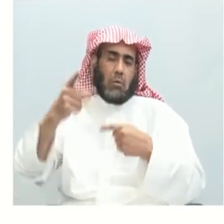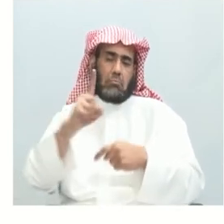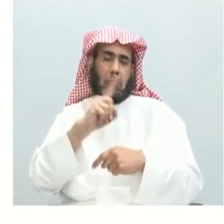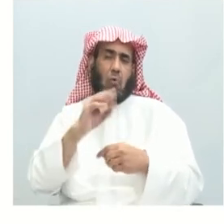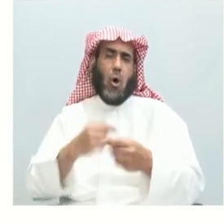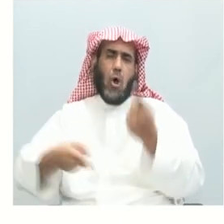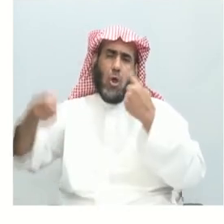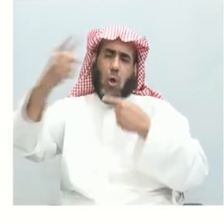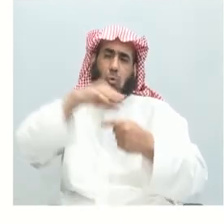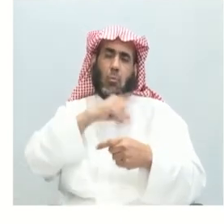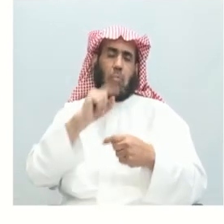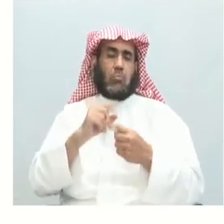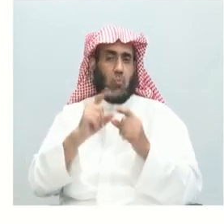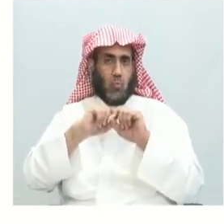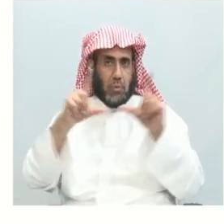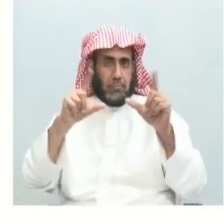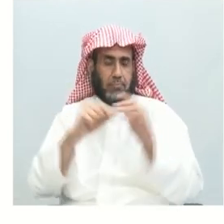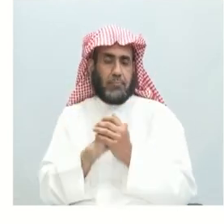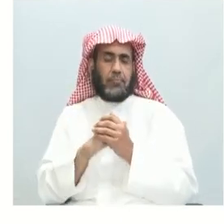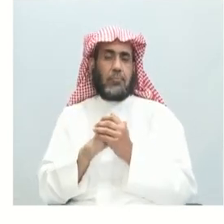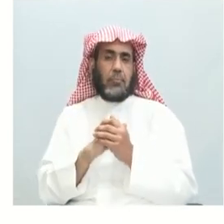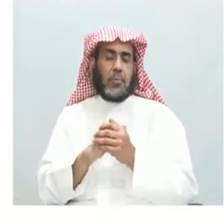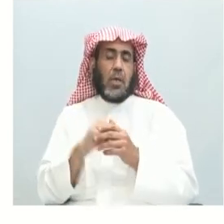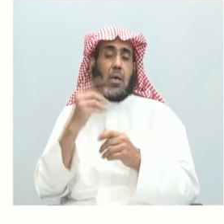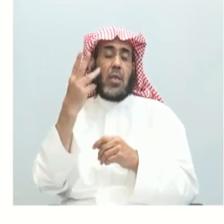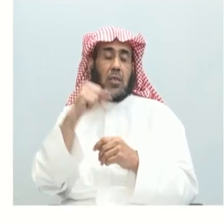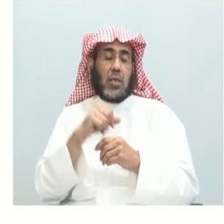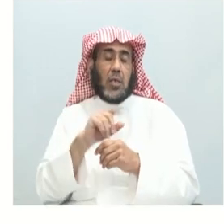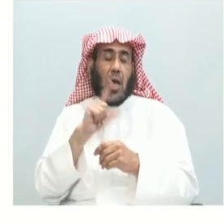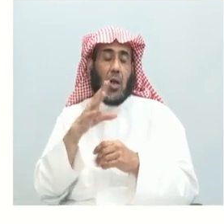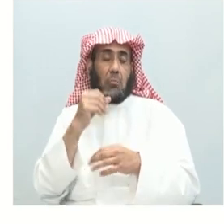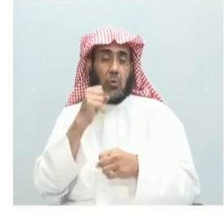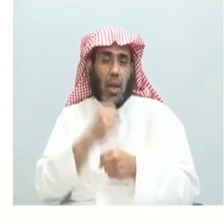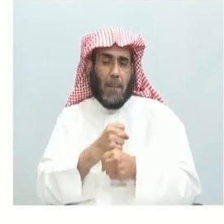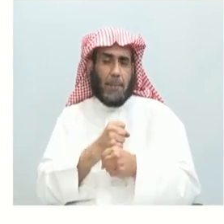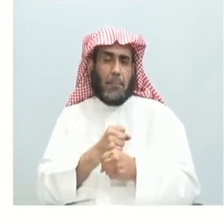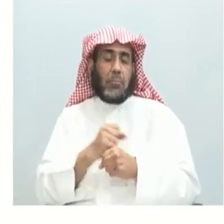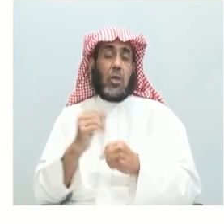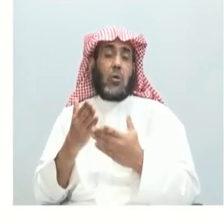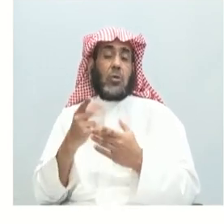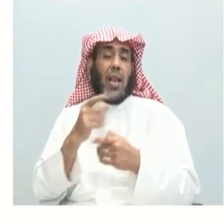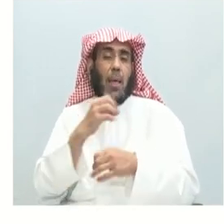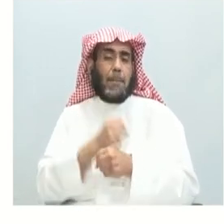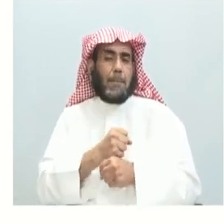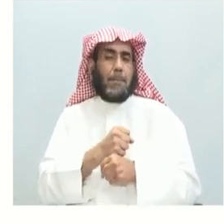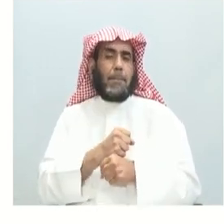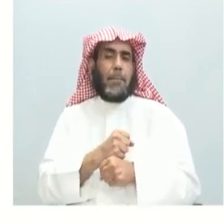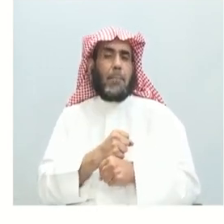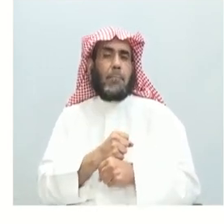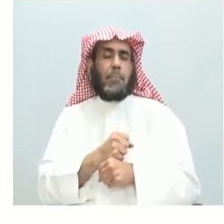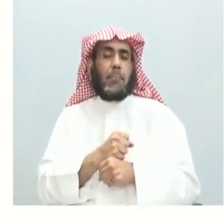فهو يعود للوالدين اثنى عشر قال النبي صلى الله عليه وسلم